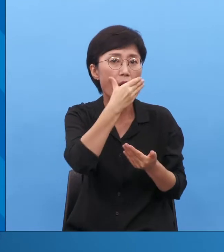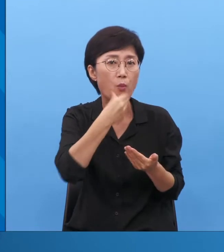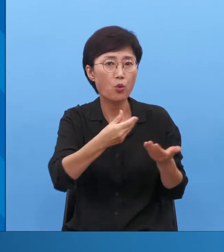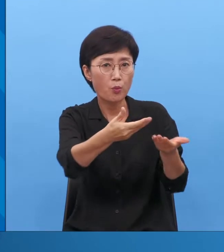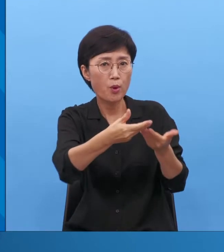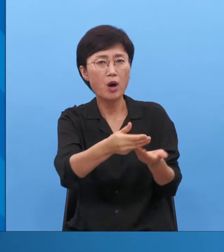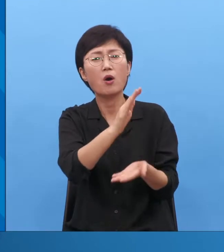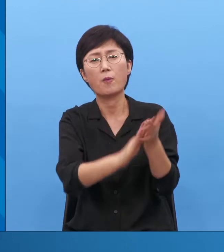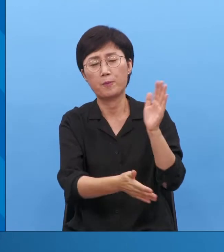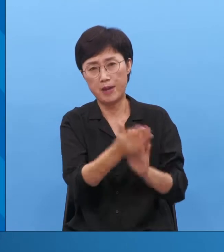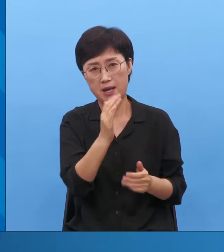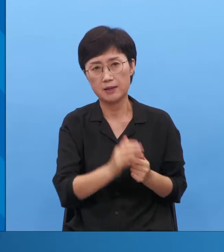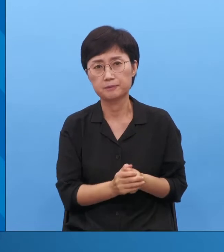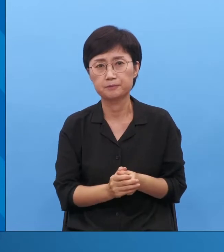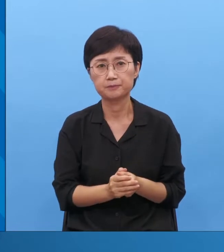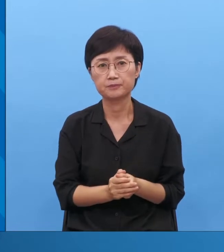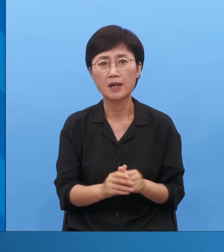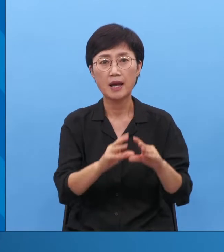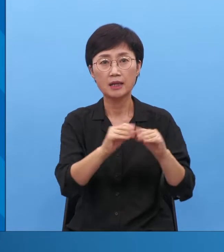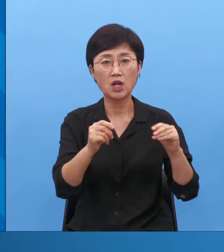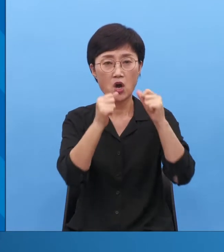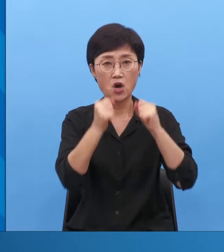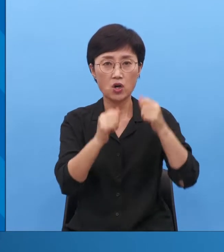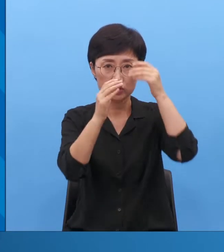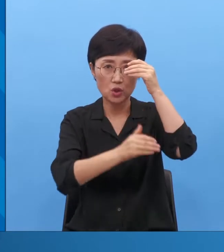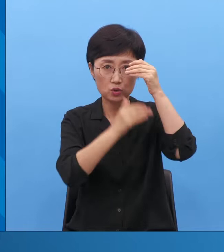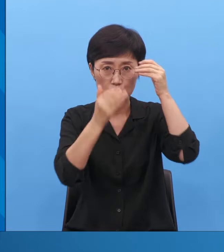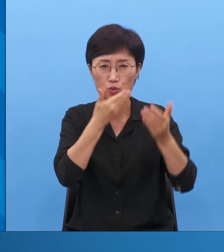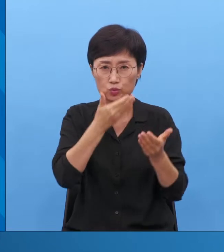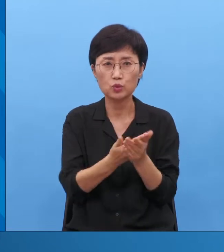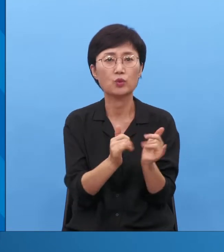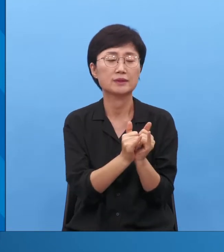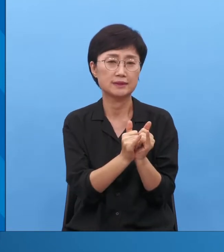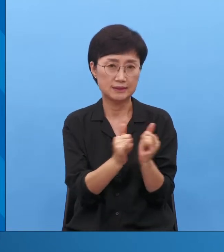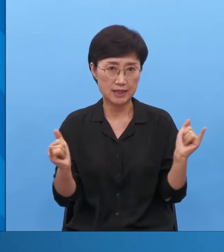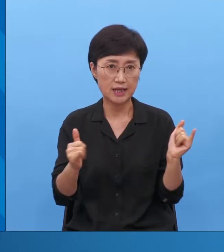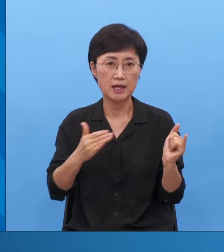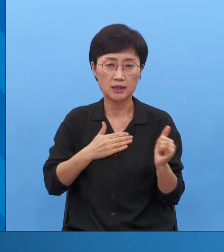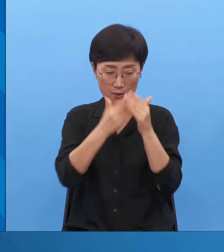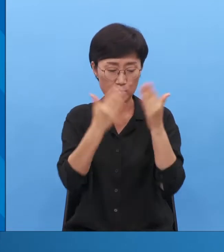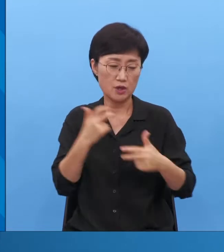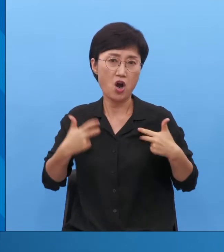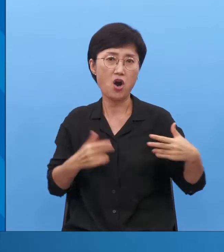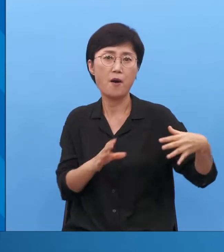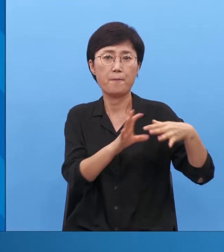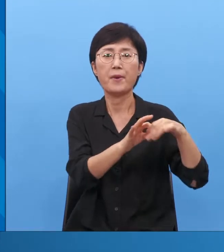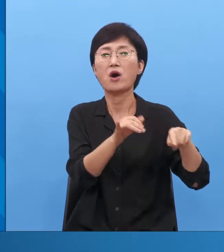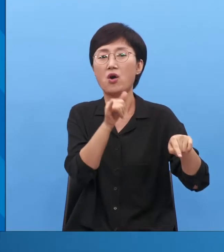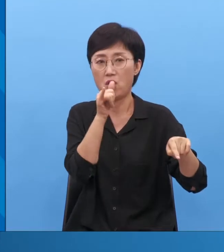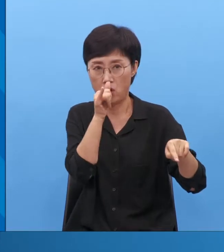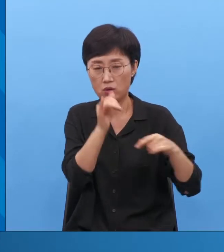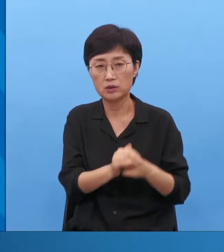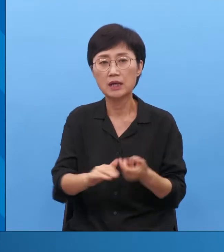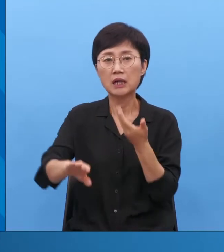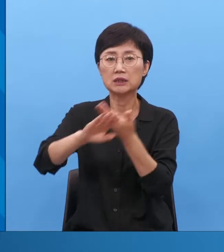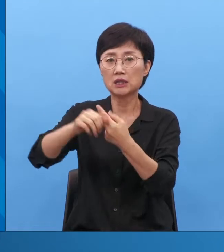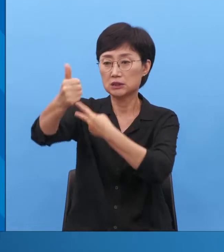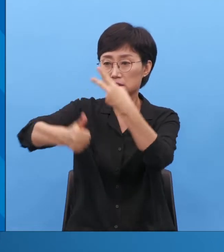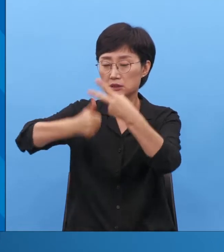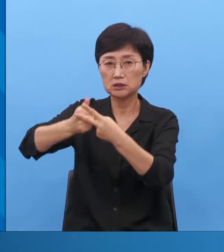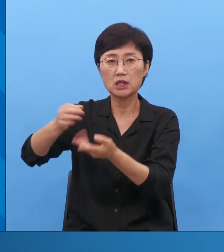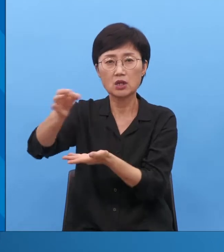나의 복이 없다 하였나이다. 땅에 있는 성도들은 존귀한 자들이니 나의 모든 즐거움이 그들에게 있도다.